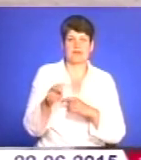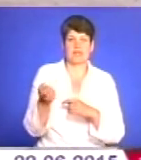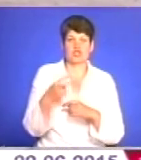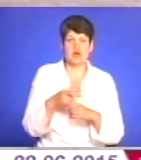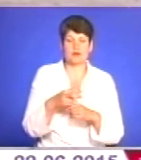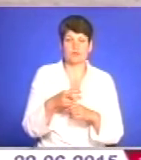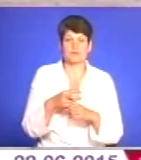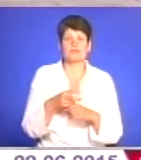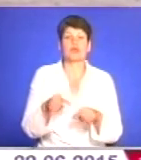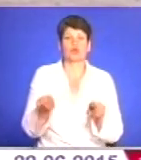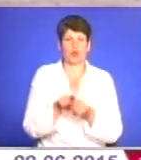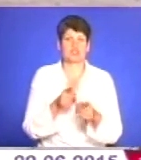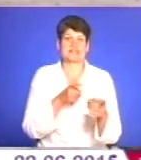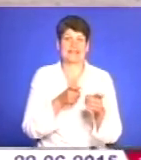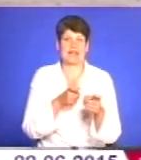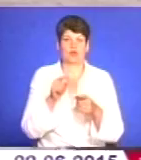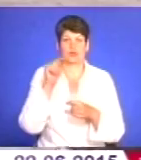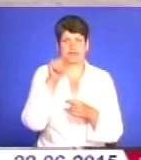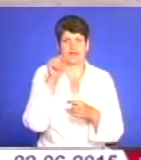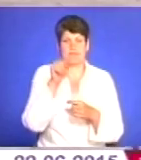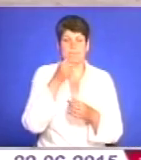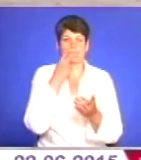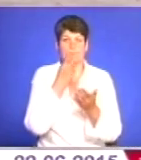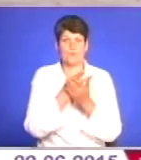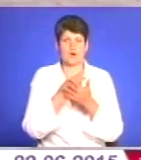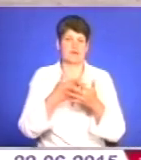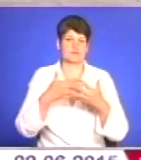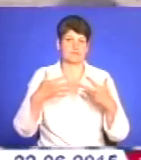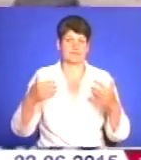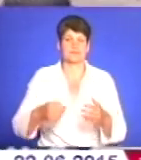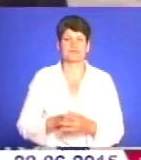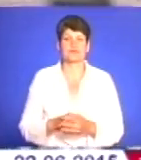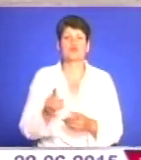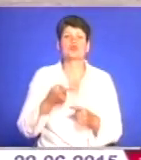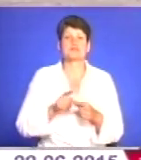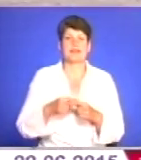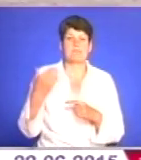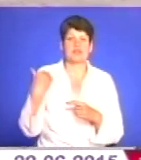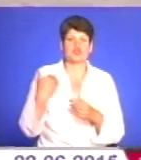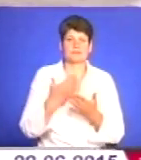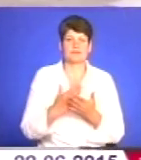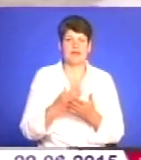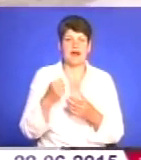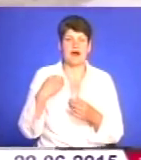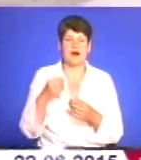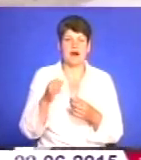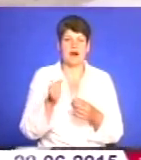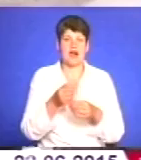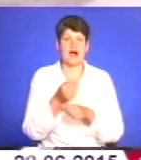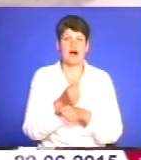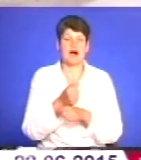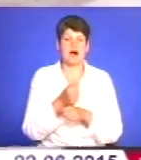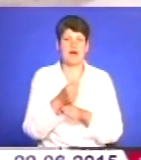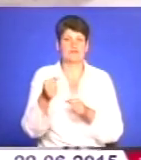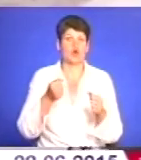і теж стріляють там, ну і показують всяке таке. Що це в тебе на плечі висить? Автомат. Розкажи, що